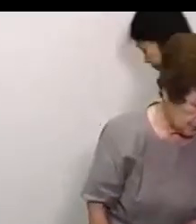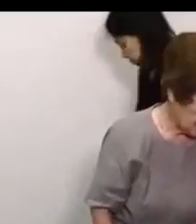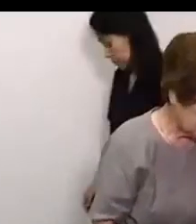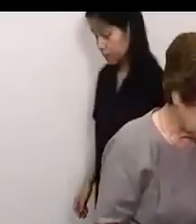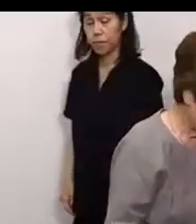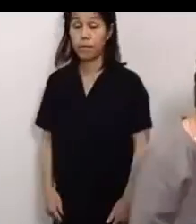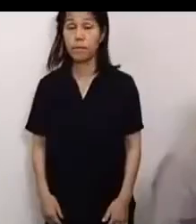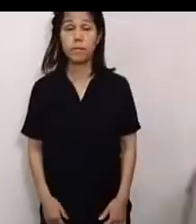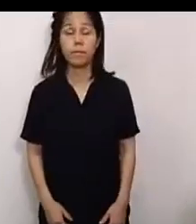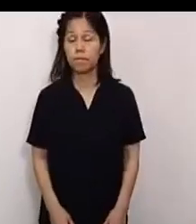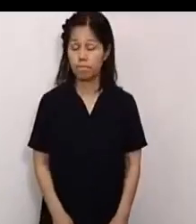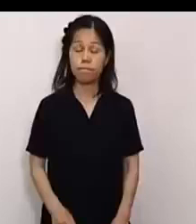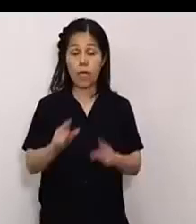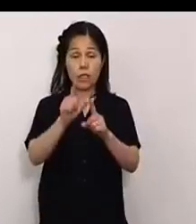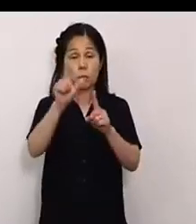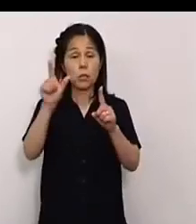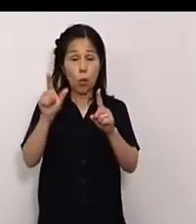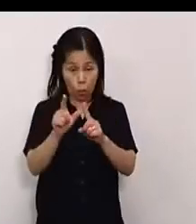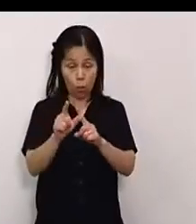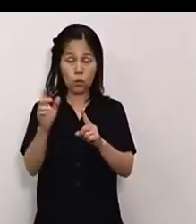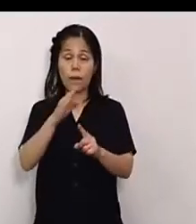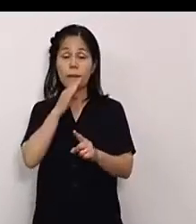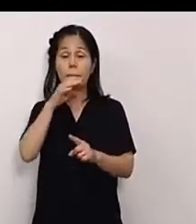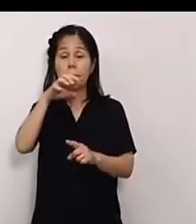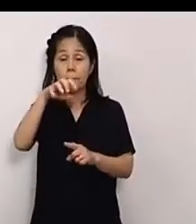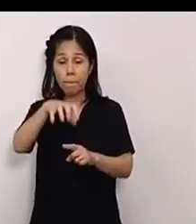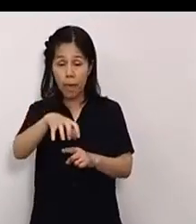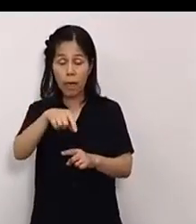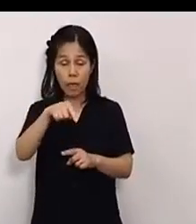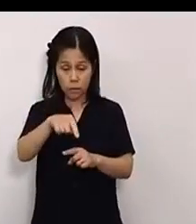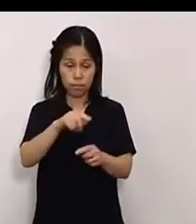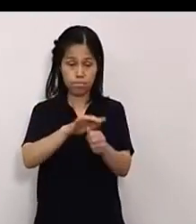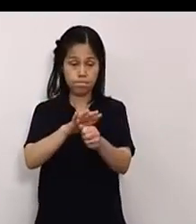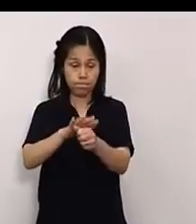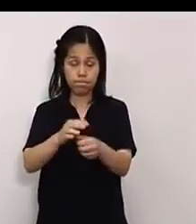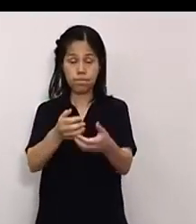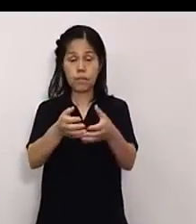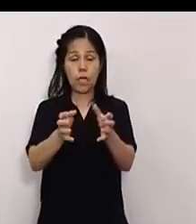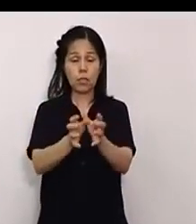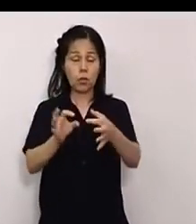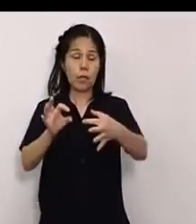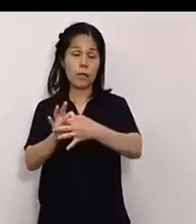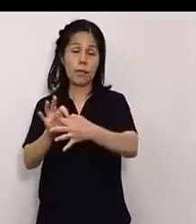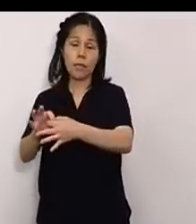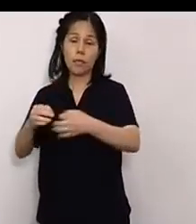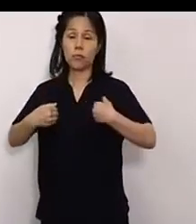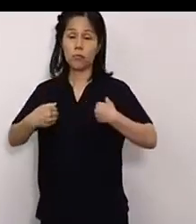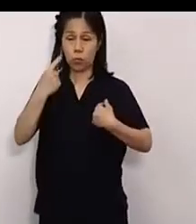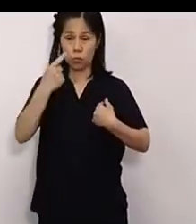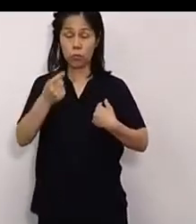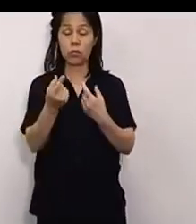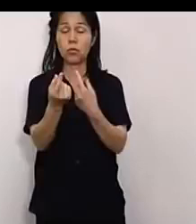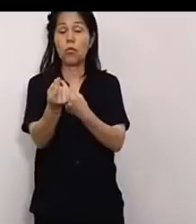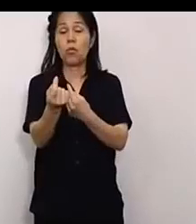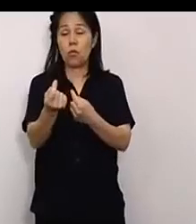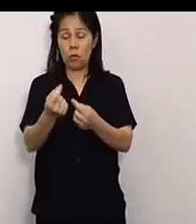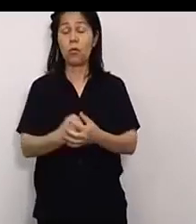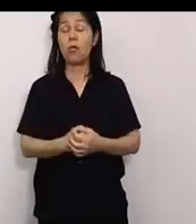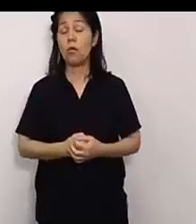まあ、NPO ですとか、まあ、様々な現場で支援をしている団体との連携の仕組み、あるいはその、 はい、これはですね、はい、そうい